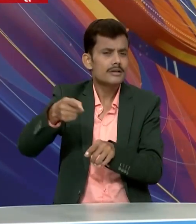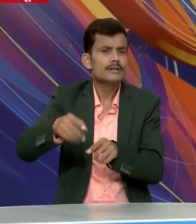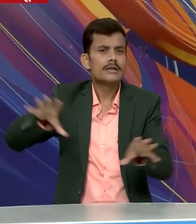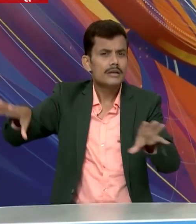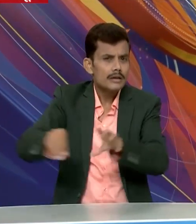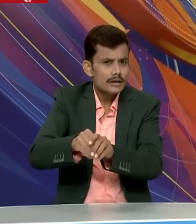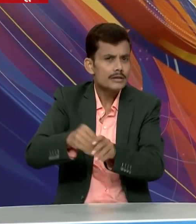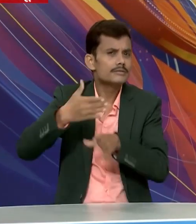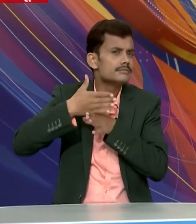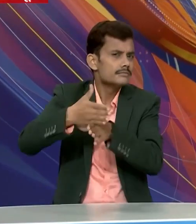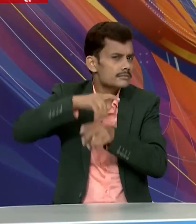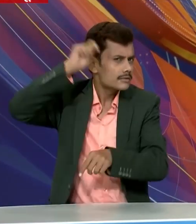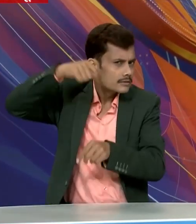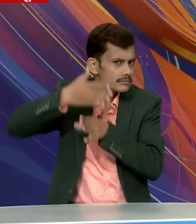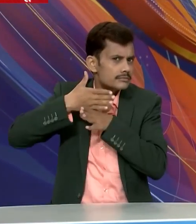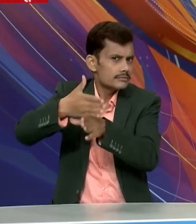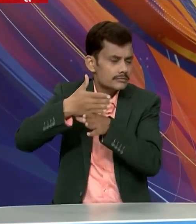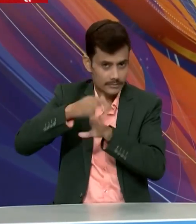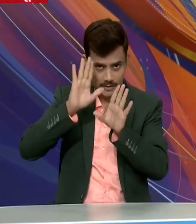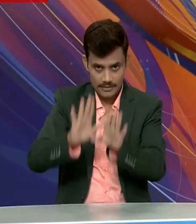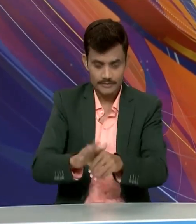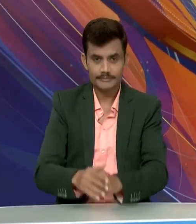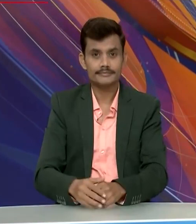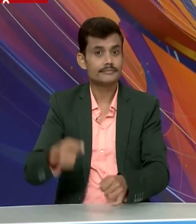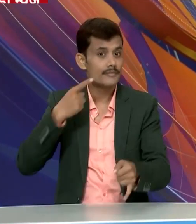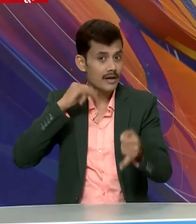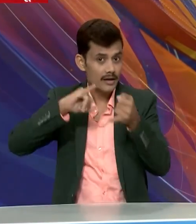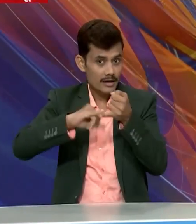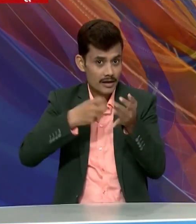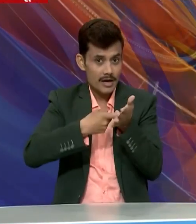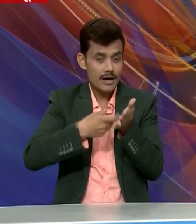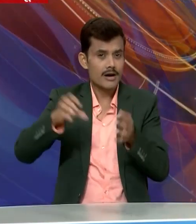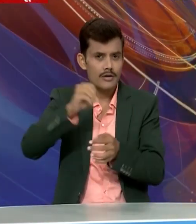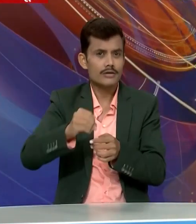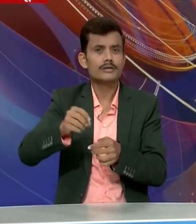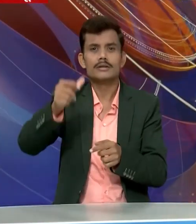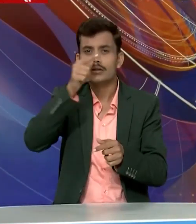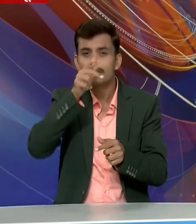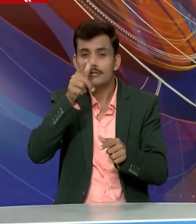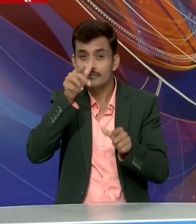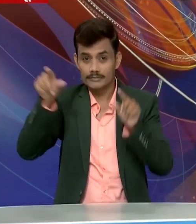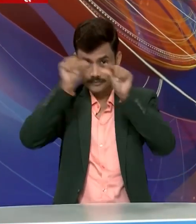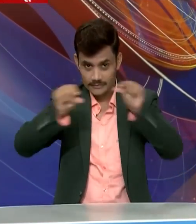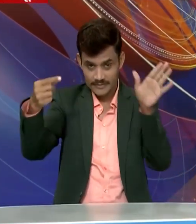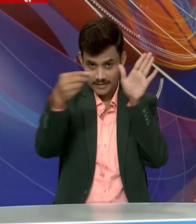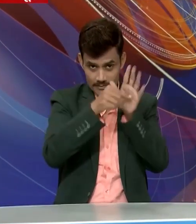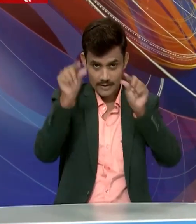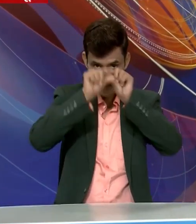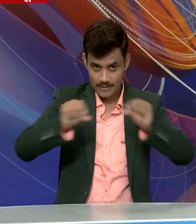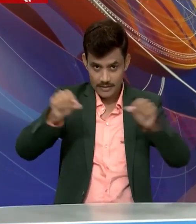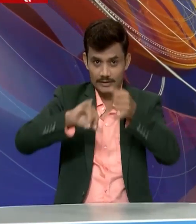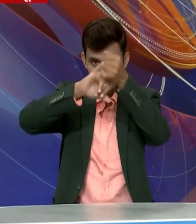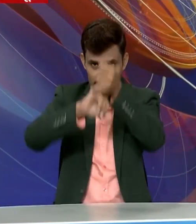प्रज्ञान रोवर का एक नया वीडियो भी जारी किया है। इसरो ने इस वीडियो को जारी करते हुए ट्वीट किया और लिखा